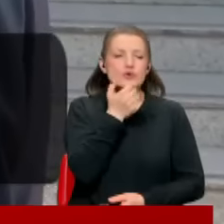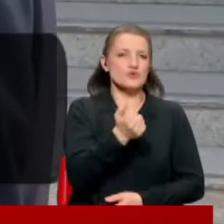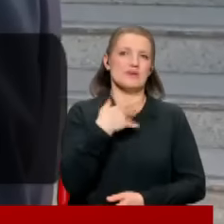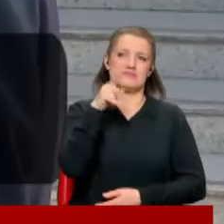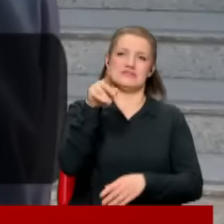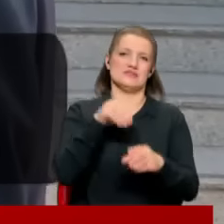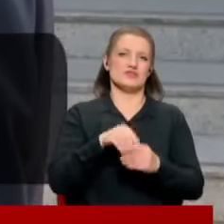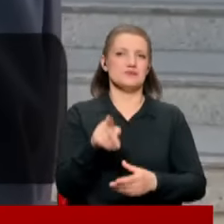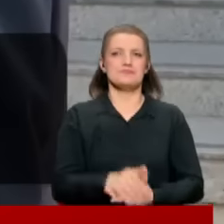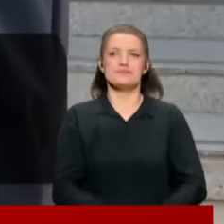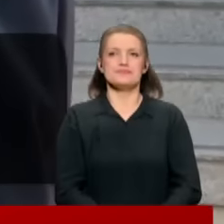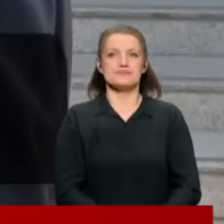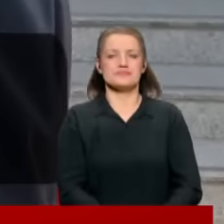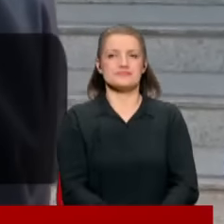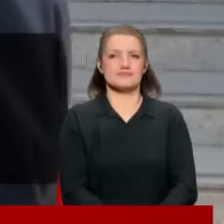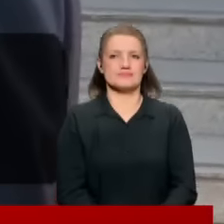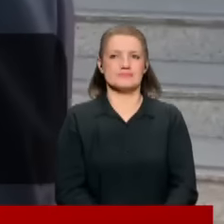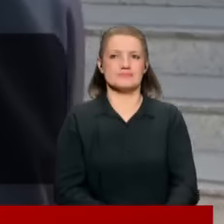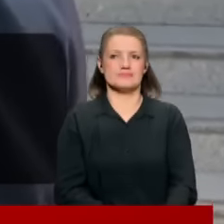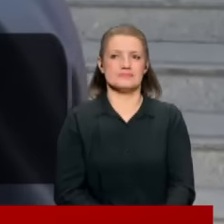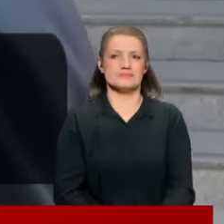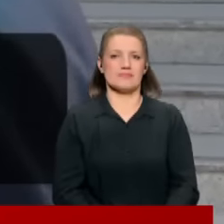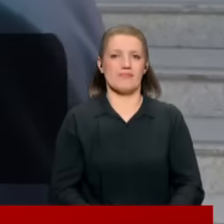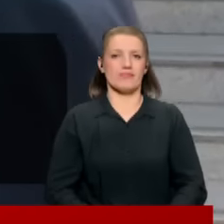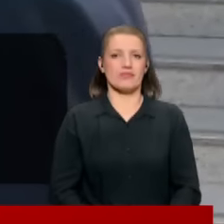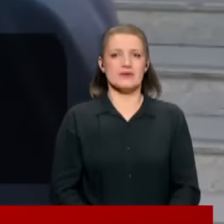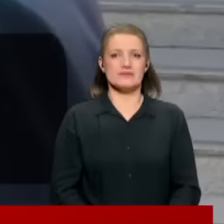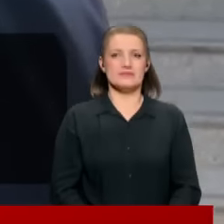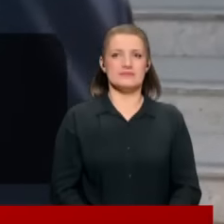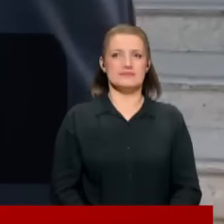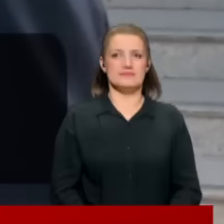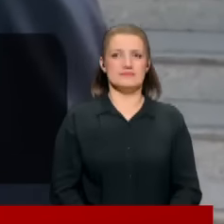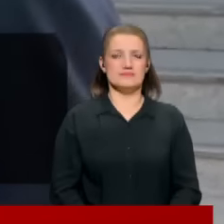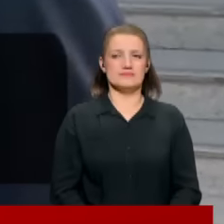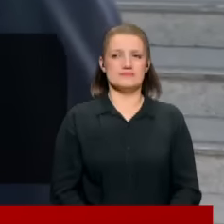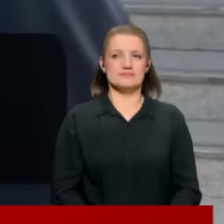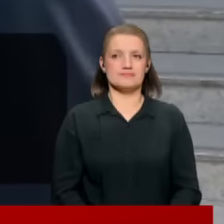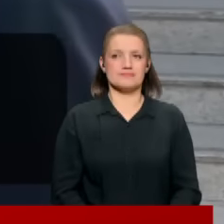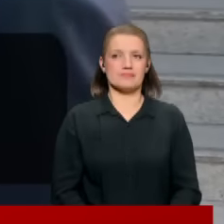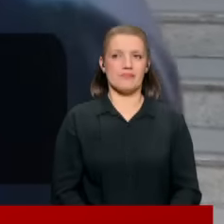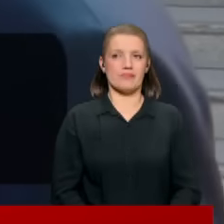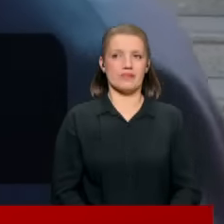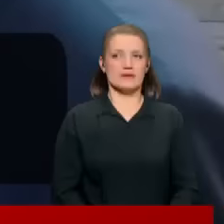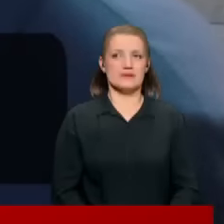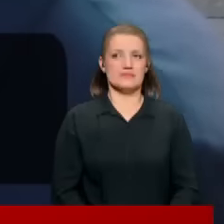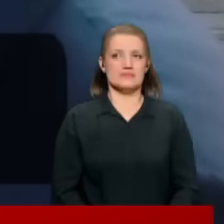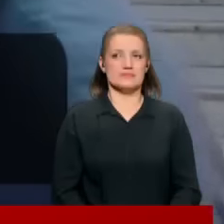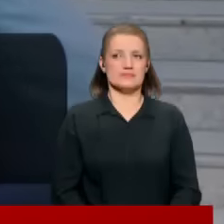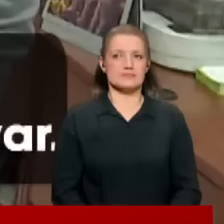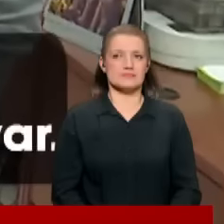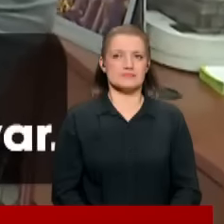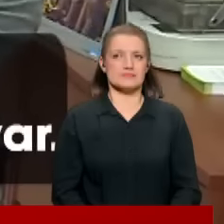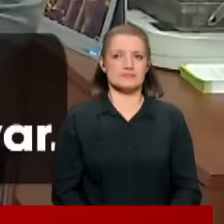Öyle mi? 12 yıldır çiftçiyim. İlk defa sizin döneminizde destek aldım. Sağ olun. Çok teşekkür ederim. Yapacağız çünkü siz üretmezseniz biz aç